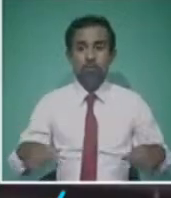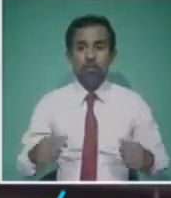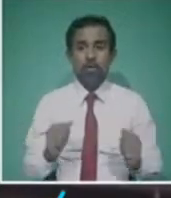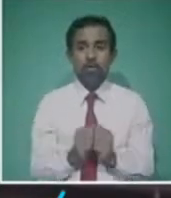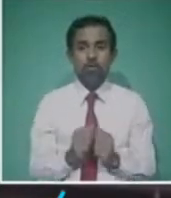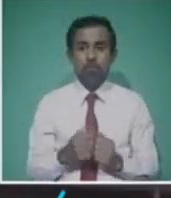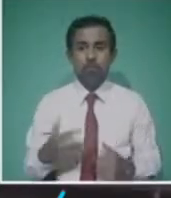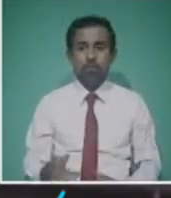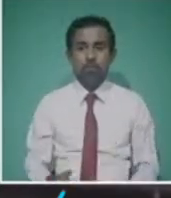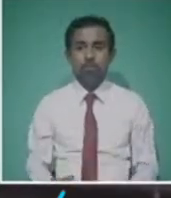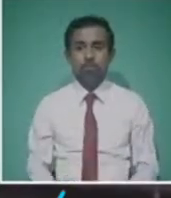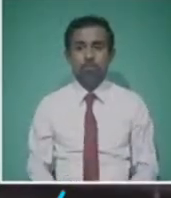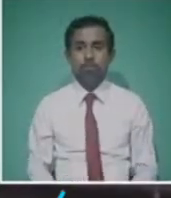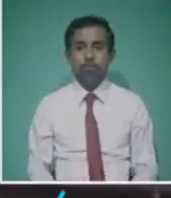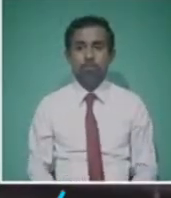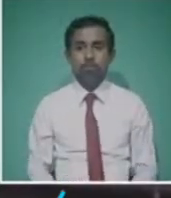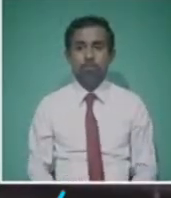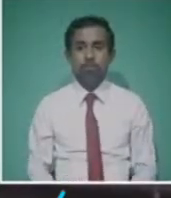කටයුතු කරත්